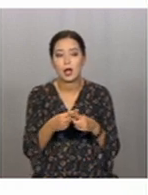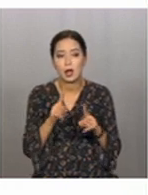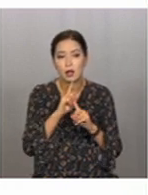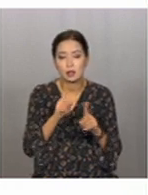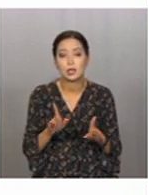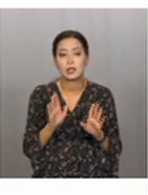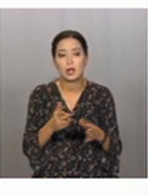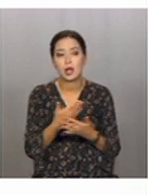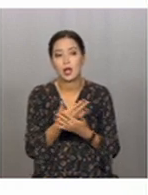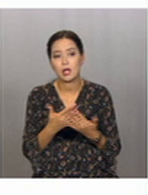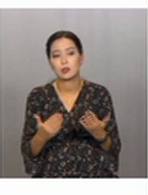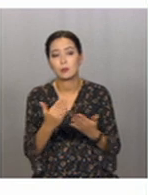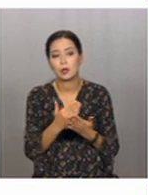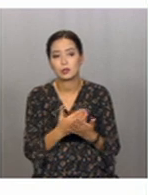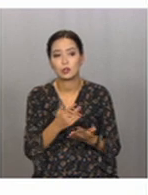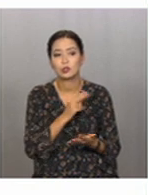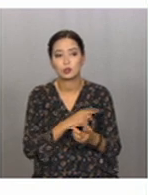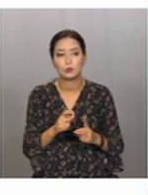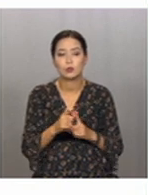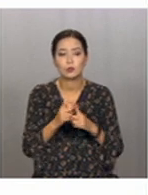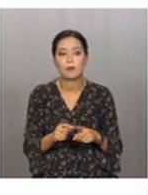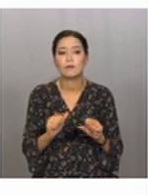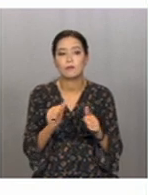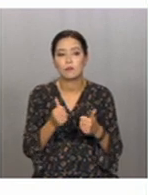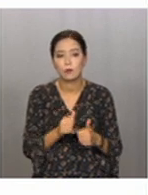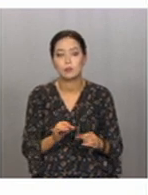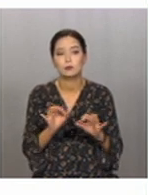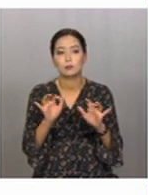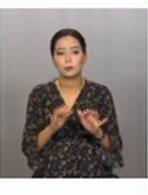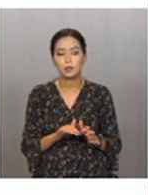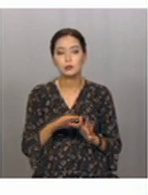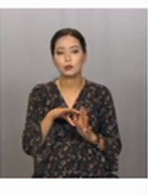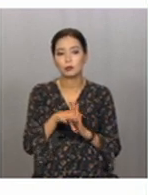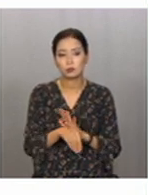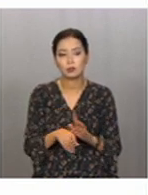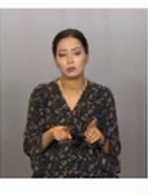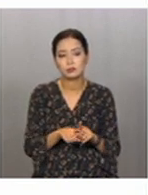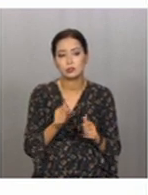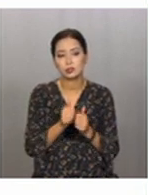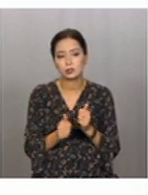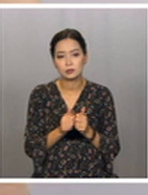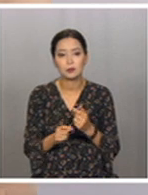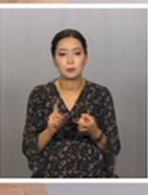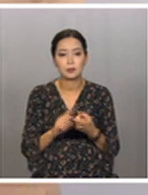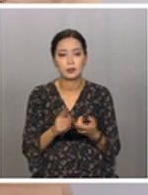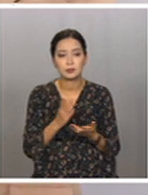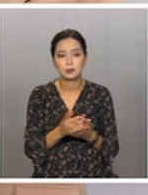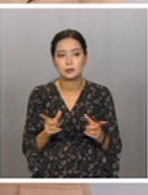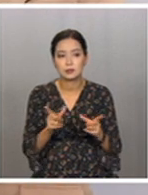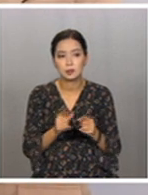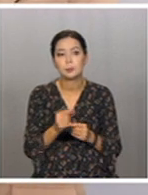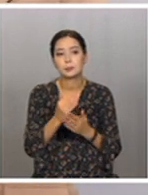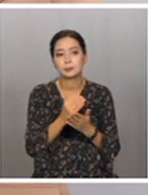әртүрлі бағдарламалау жүйесінде ұсынылатын формалары мен базалық құралдар жиынтығына байланысты.